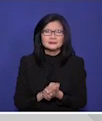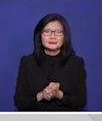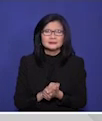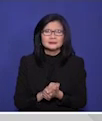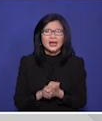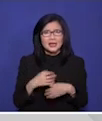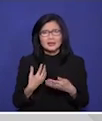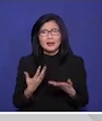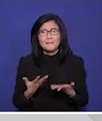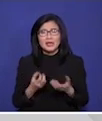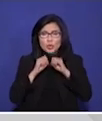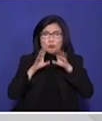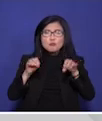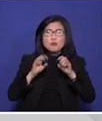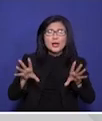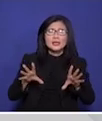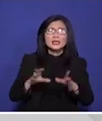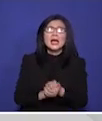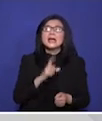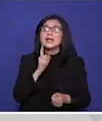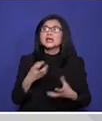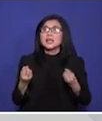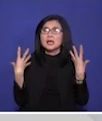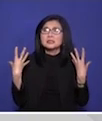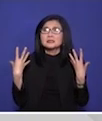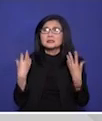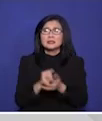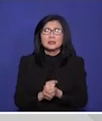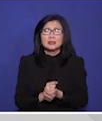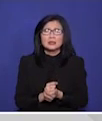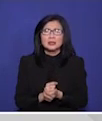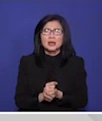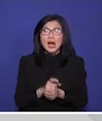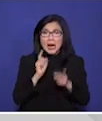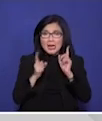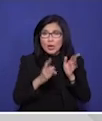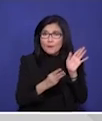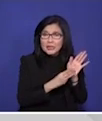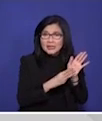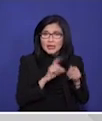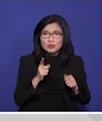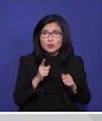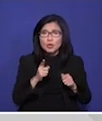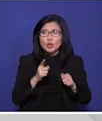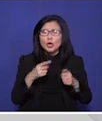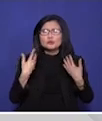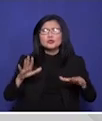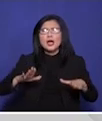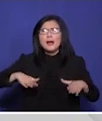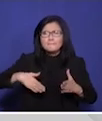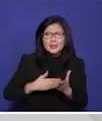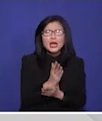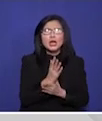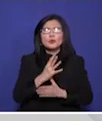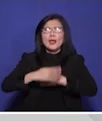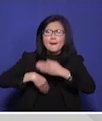begitu yang yang jelas Pak kalau kasus itu sudah melalui proses dia